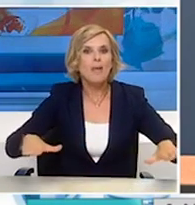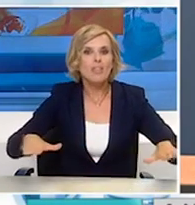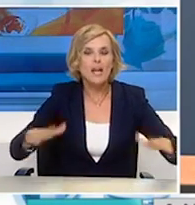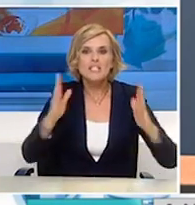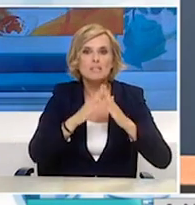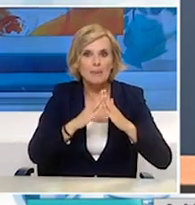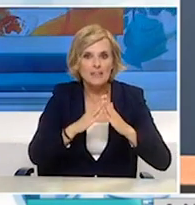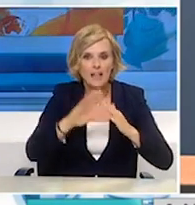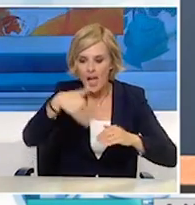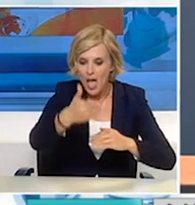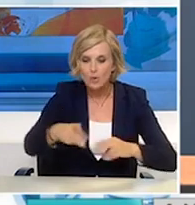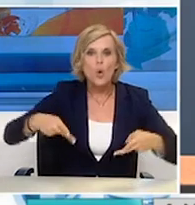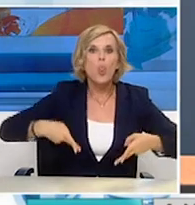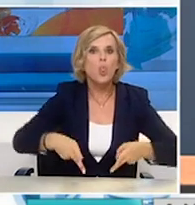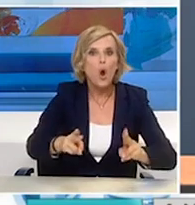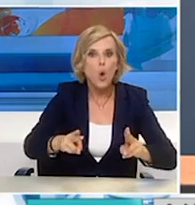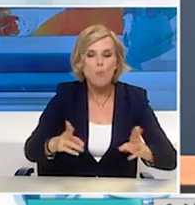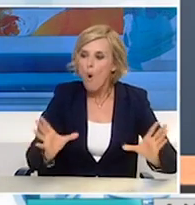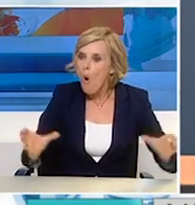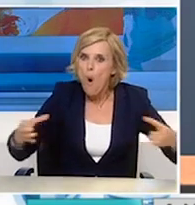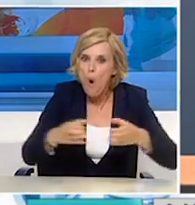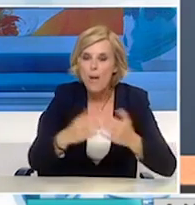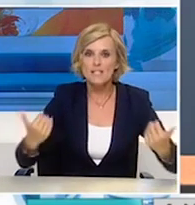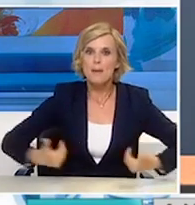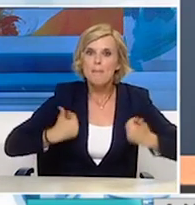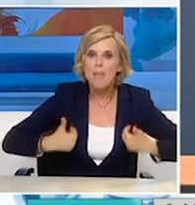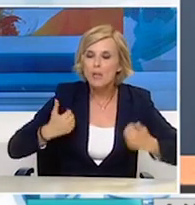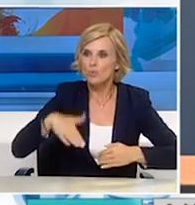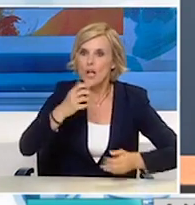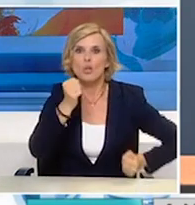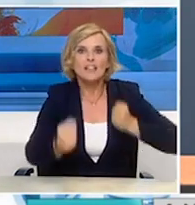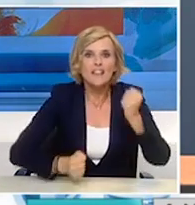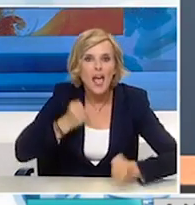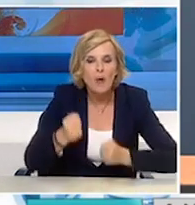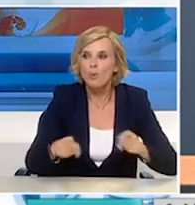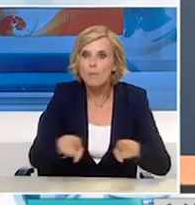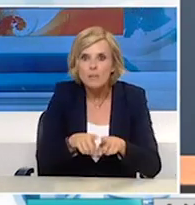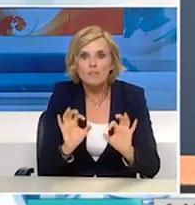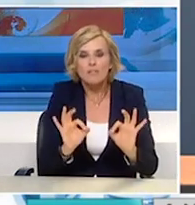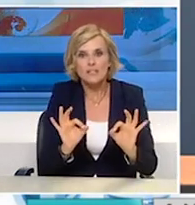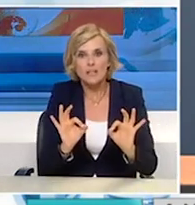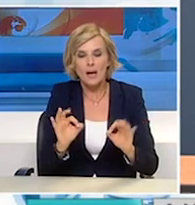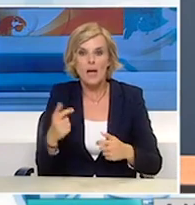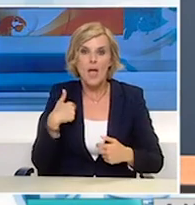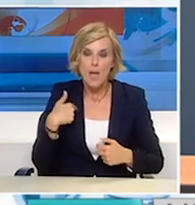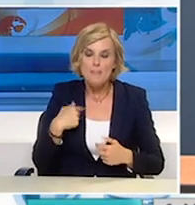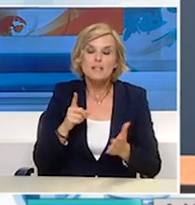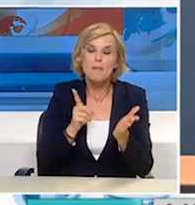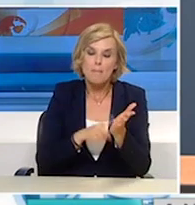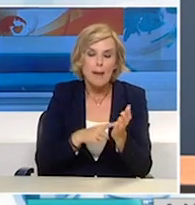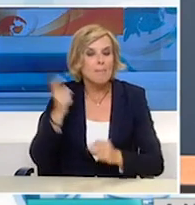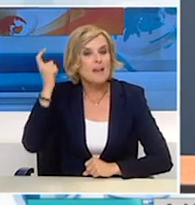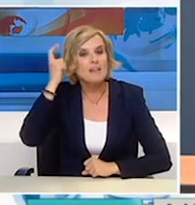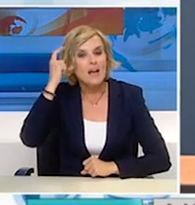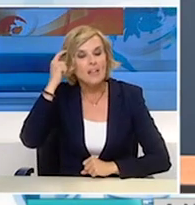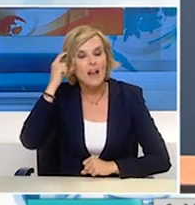μαζί. Το σημαντικότερο απ' όλα είναι να έχουμε και να μπορούμε να έχουμε ένα συνεχή έλεγχο και εκτίμηση των δεδομένων. Σε πραγματικό χρόνο, κατά